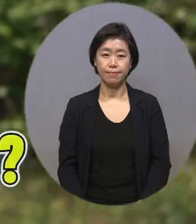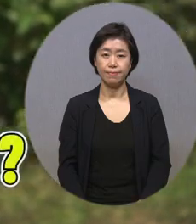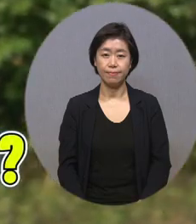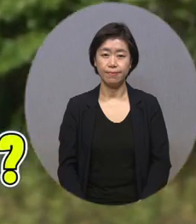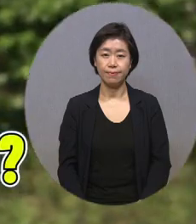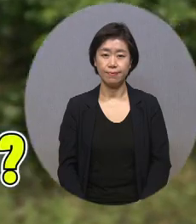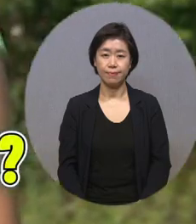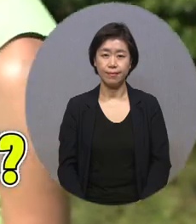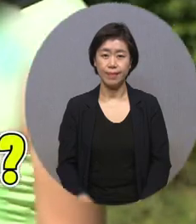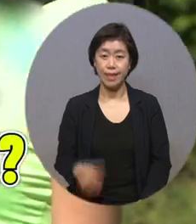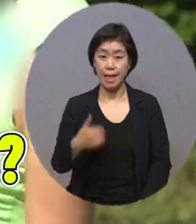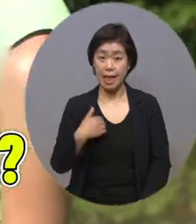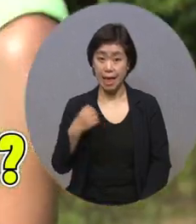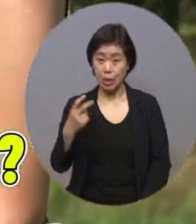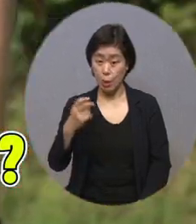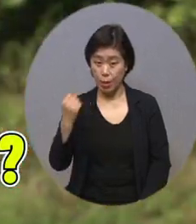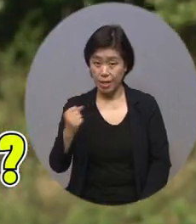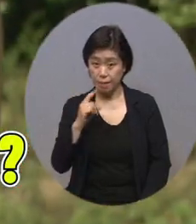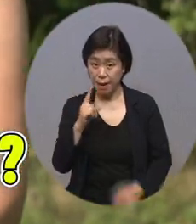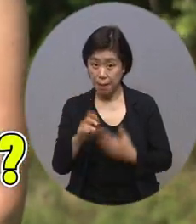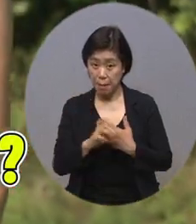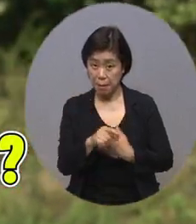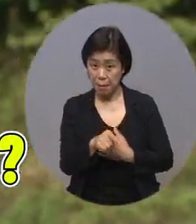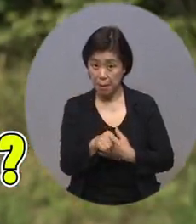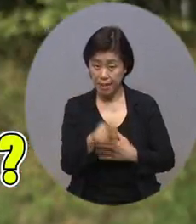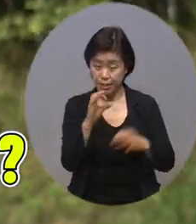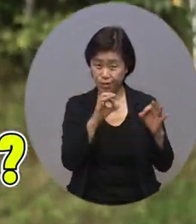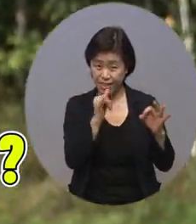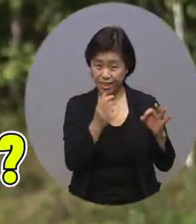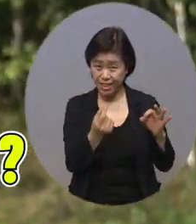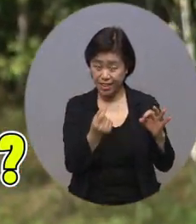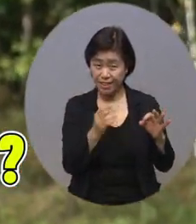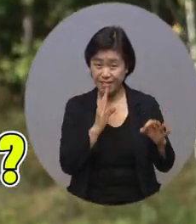내가 또 화이팅이라고 하면 또 똑같이 먹겠지.